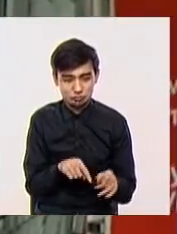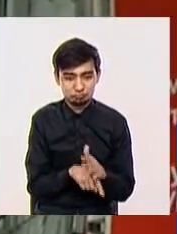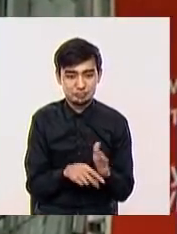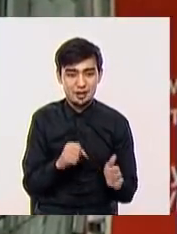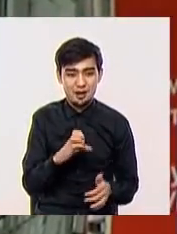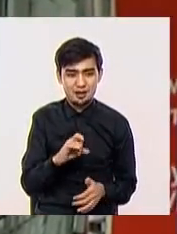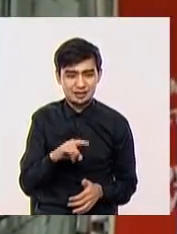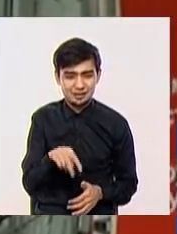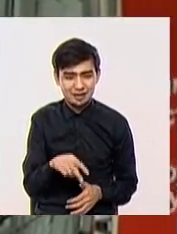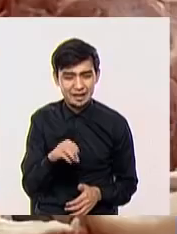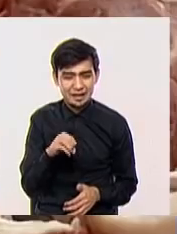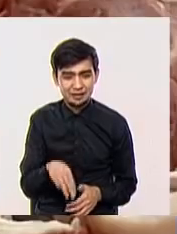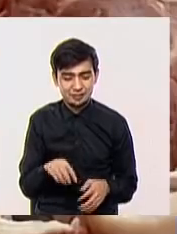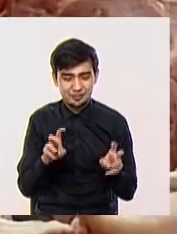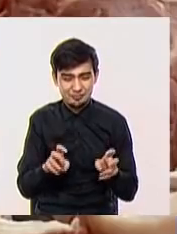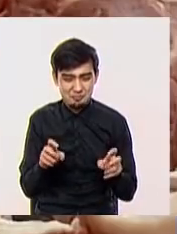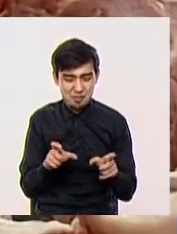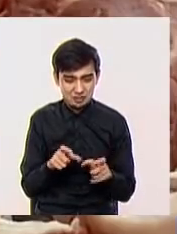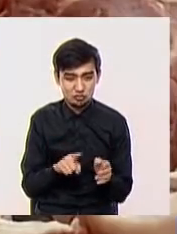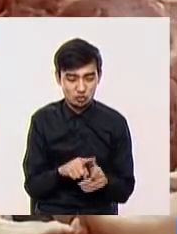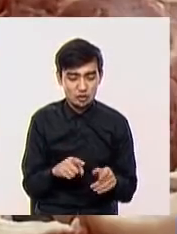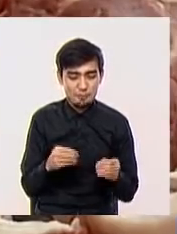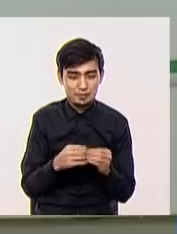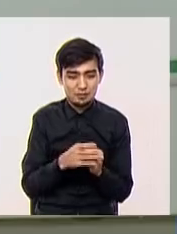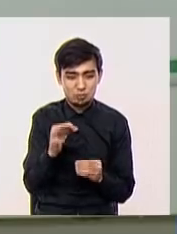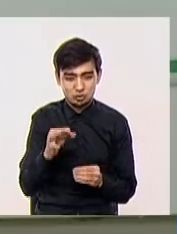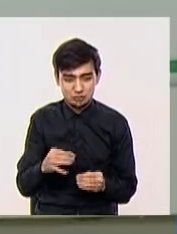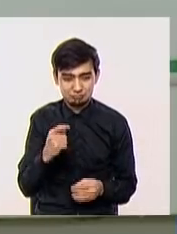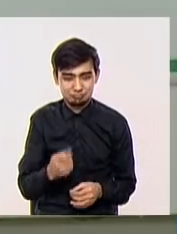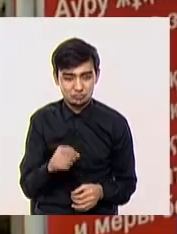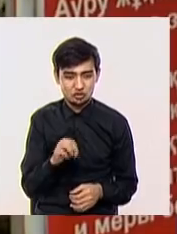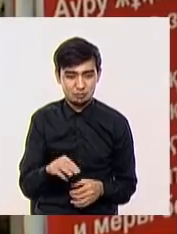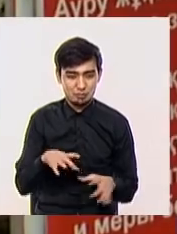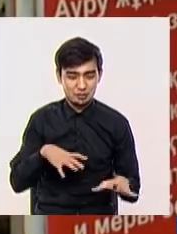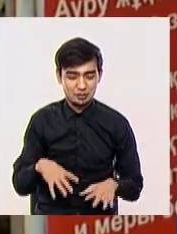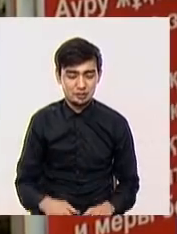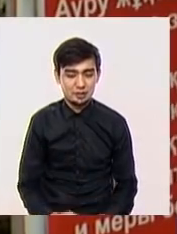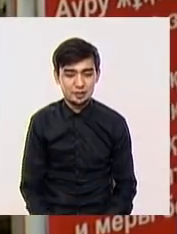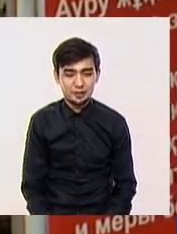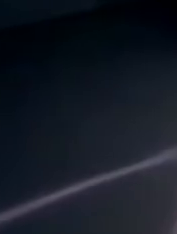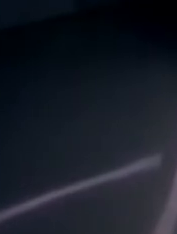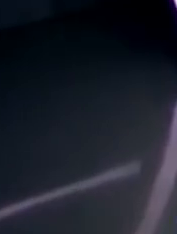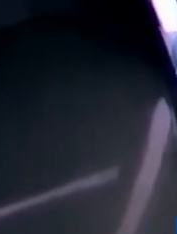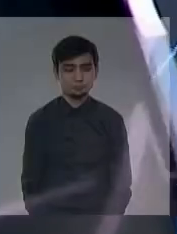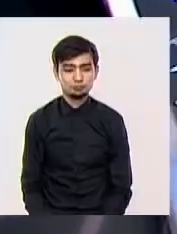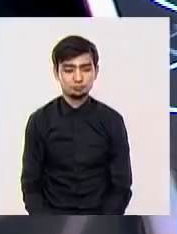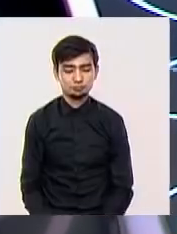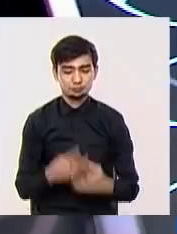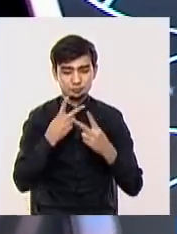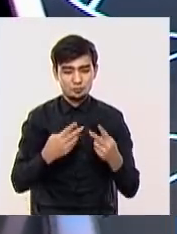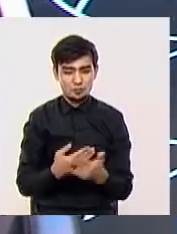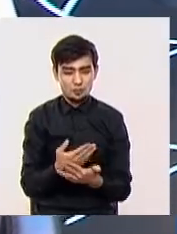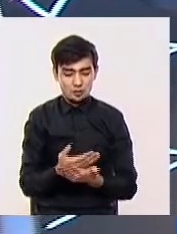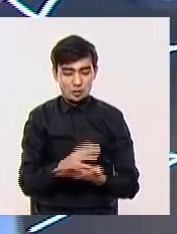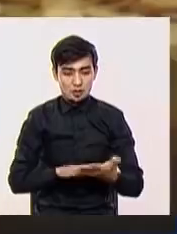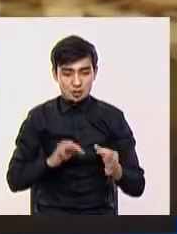на 15% ниже рыночных. Ардак Камал, Сергей Шуйский, Информбюро Алматы. Вы смотрите «Информбюро»,